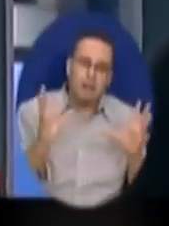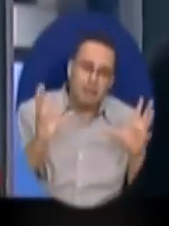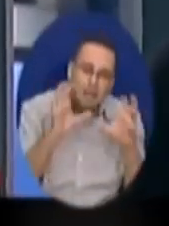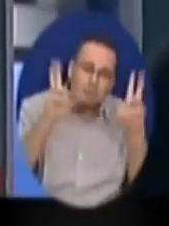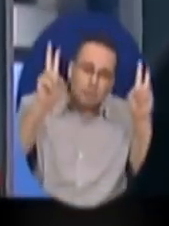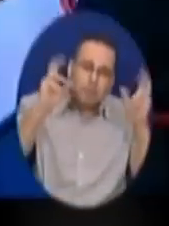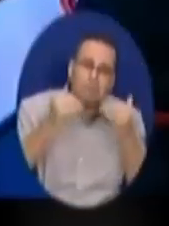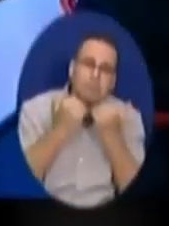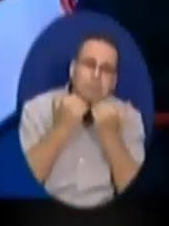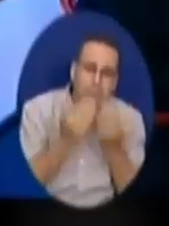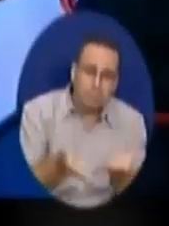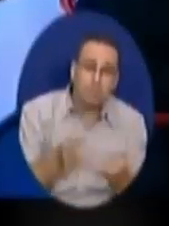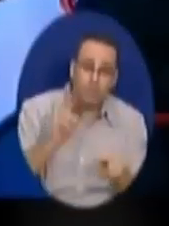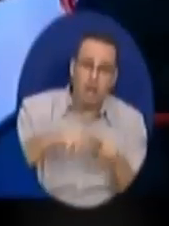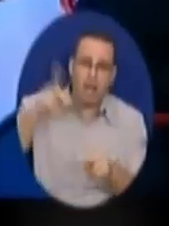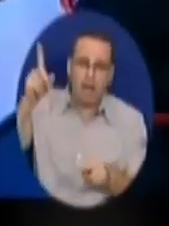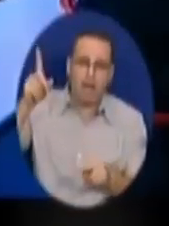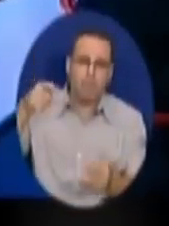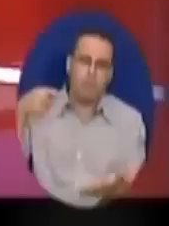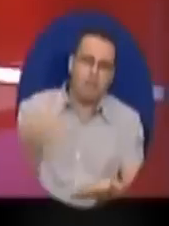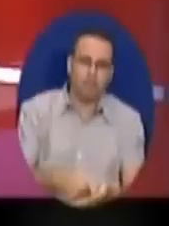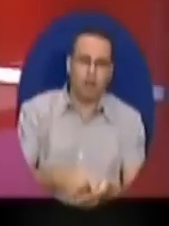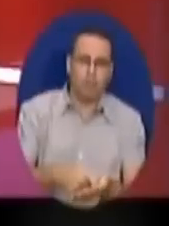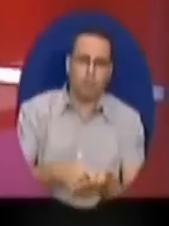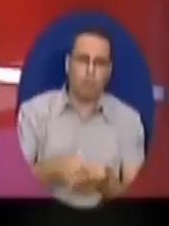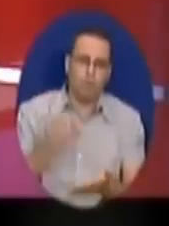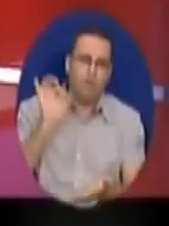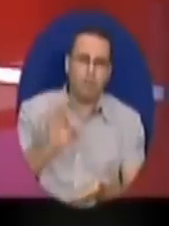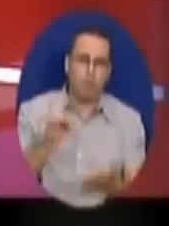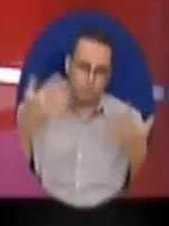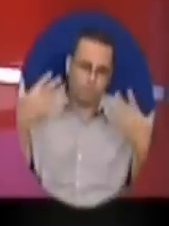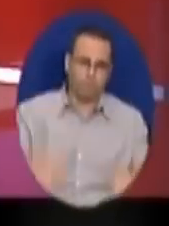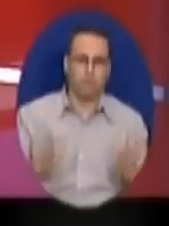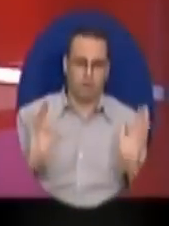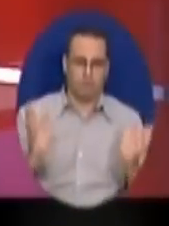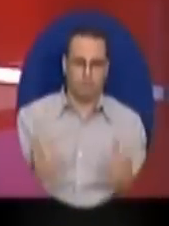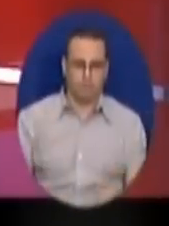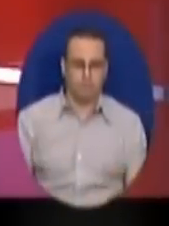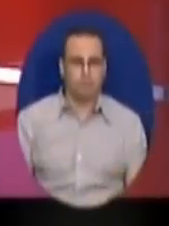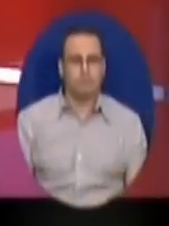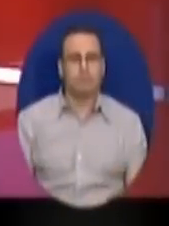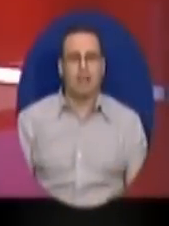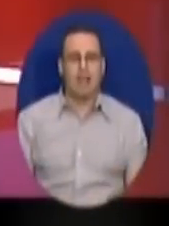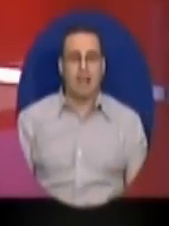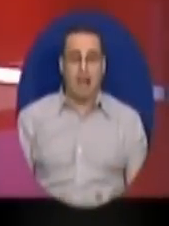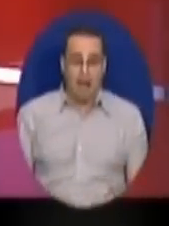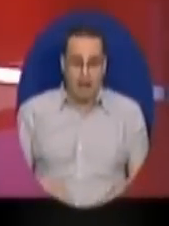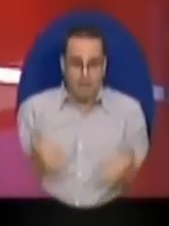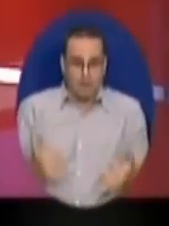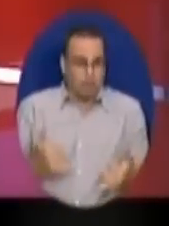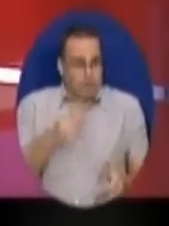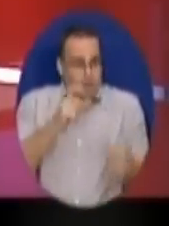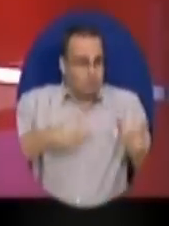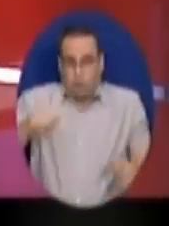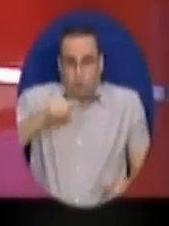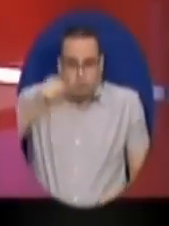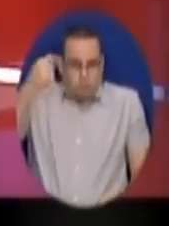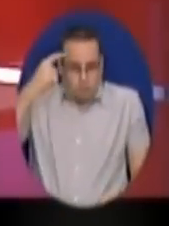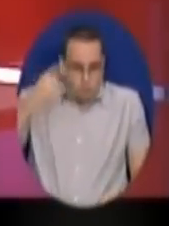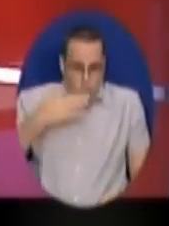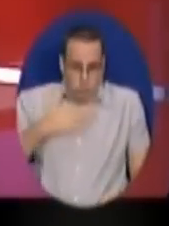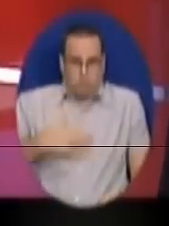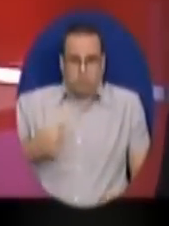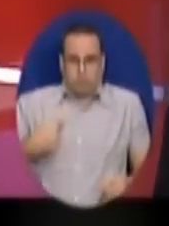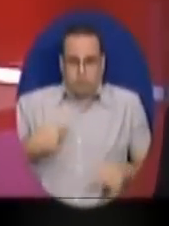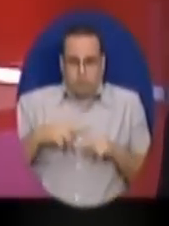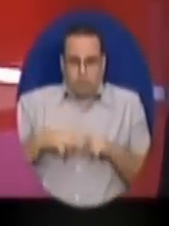אפשר להב אבל אפשר להבין איך ברגע כזה אנשים קודם כל רוצים